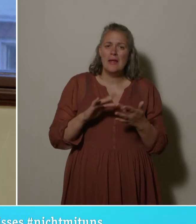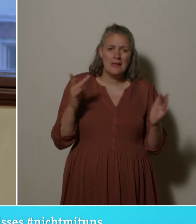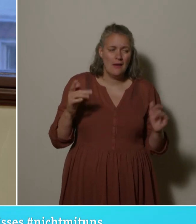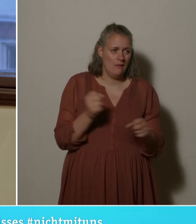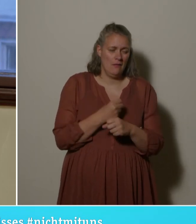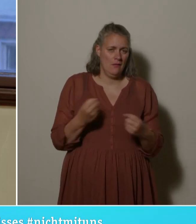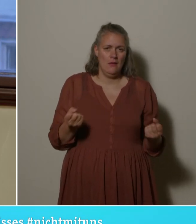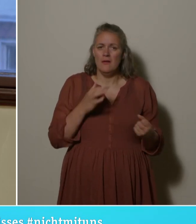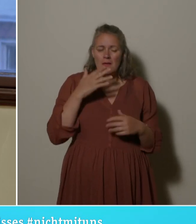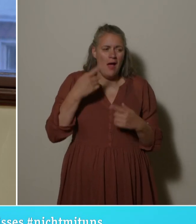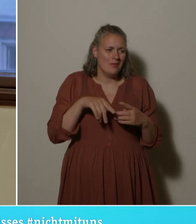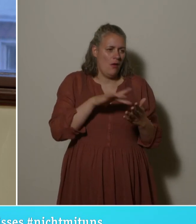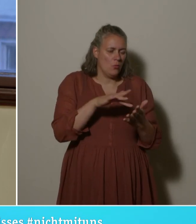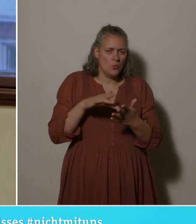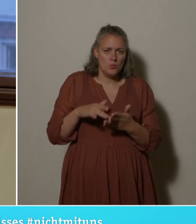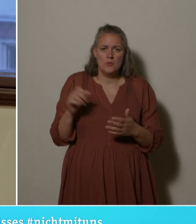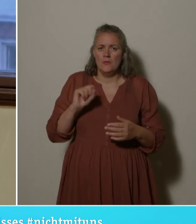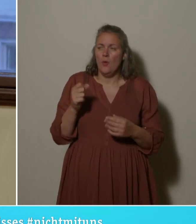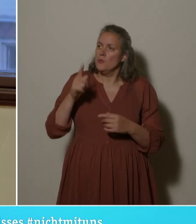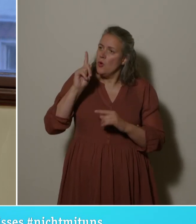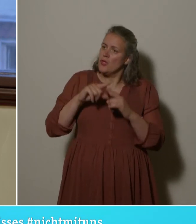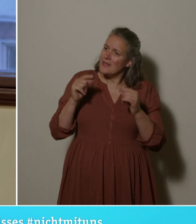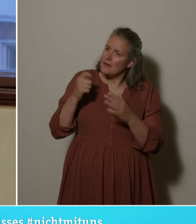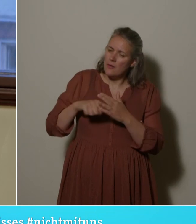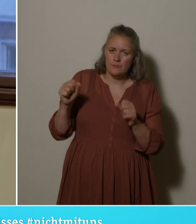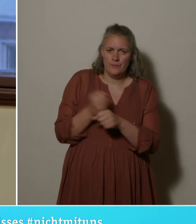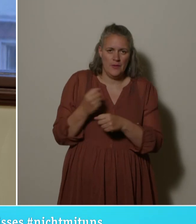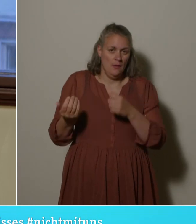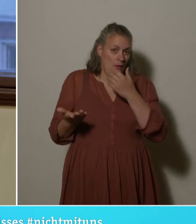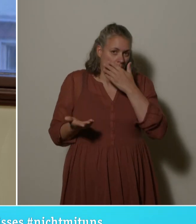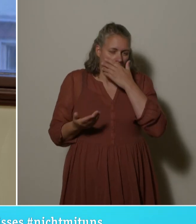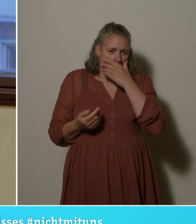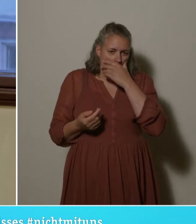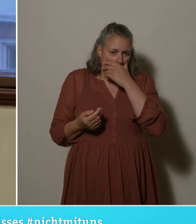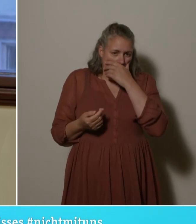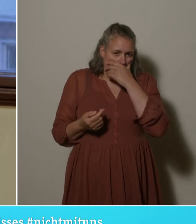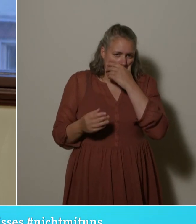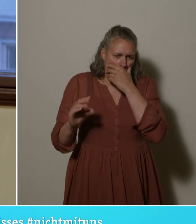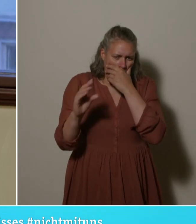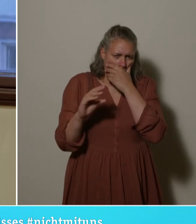sie sonstige Gründe haben, das Deutschland-Ticket nicht nutzen zu können.